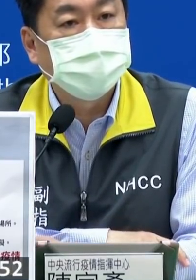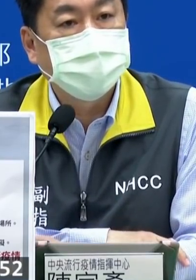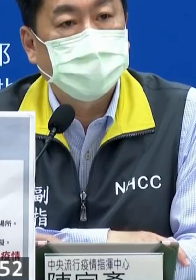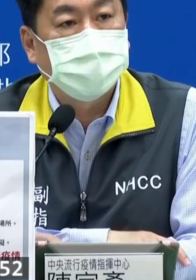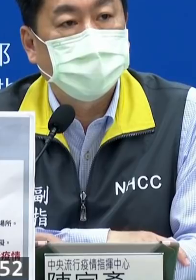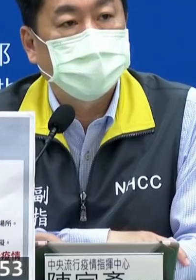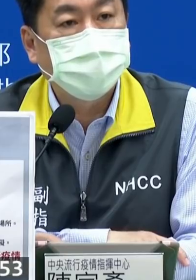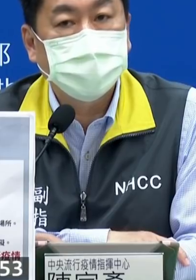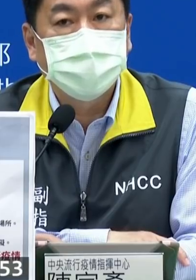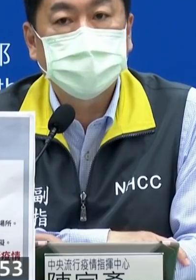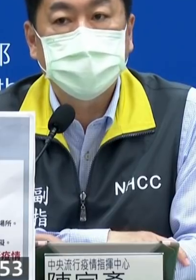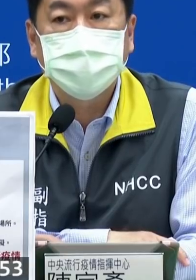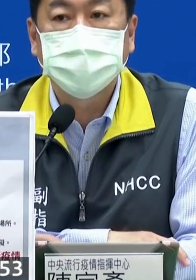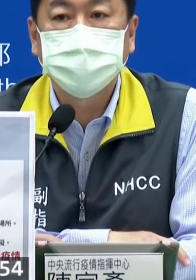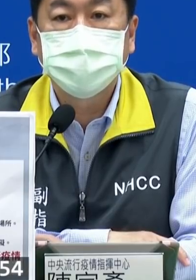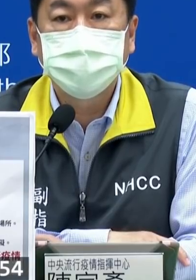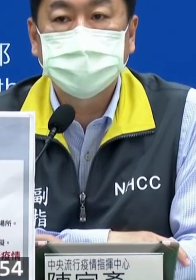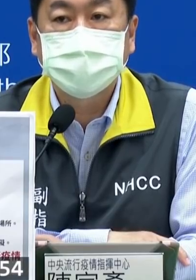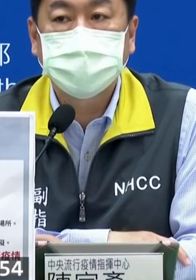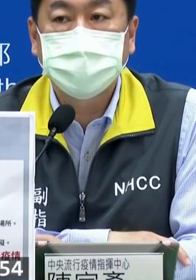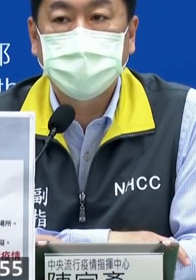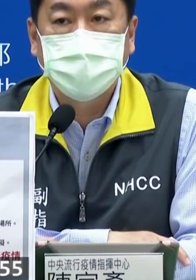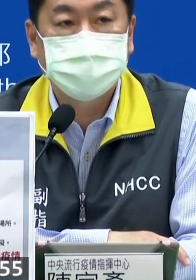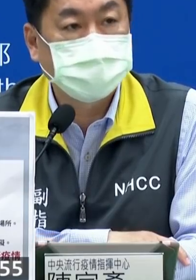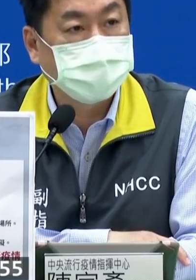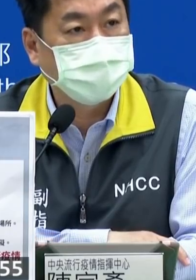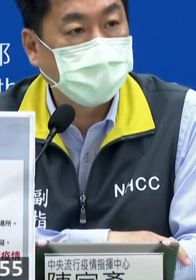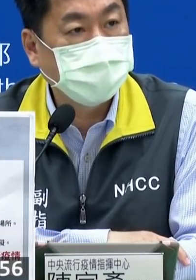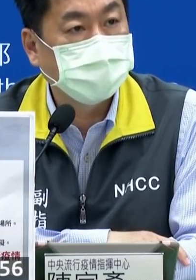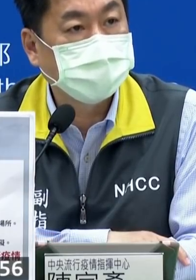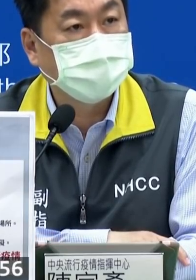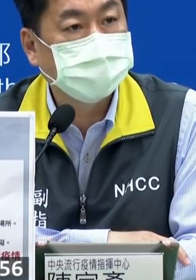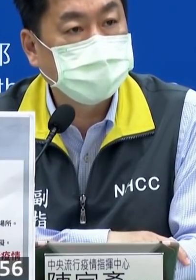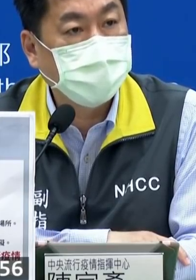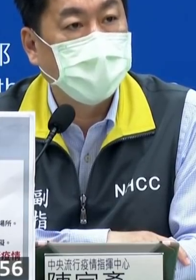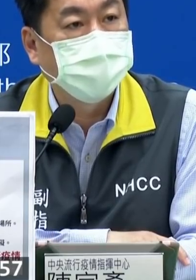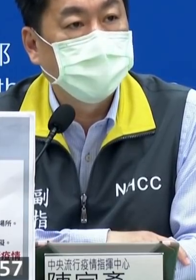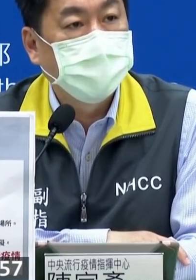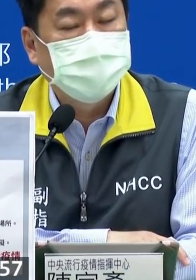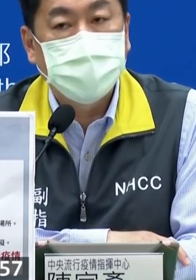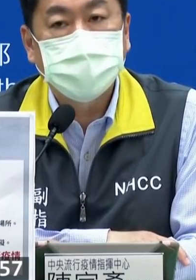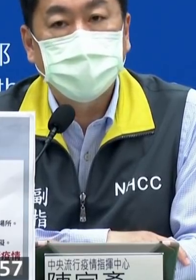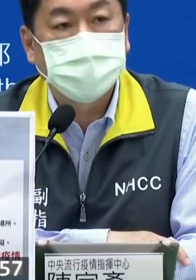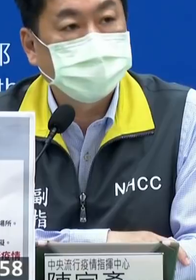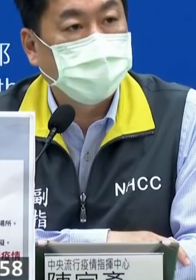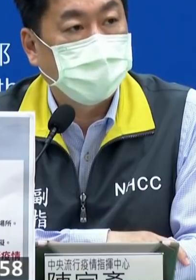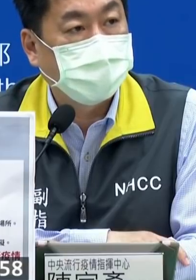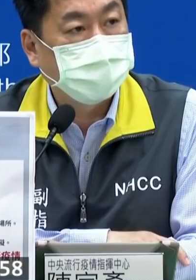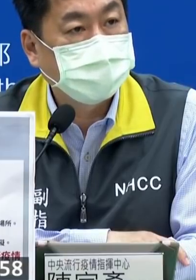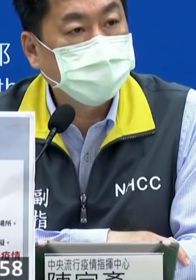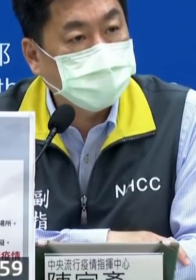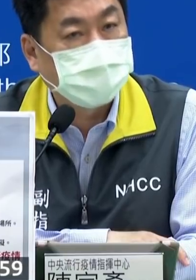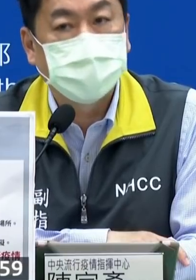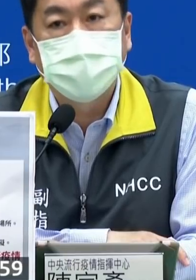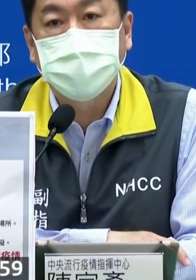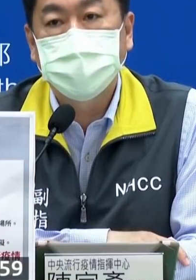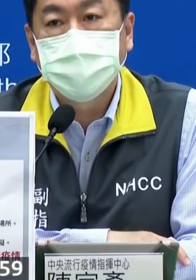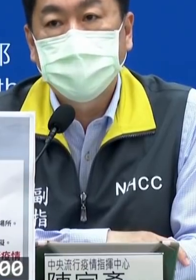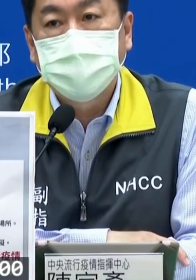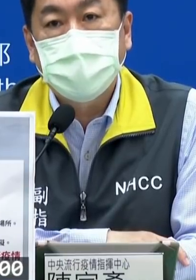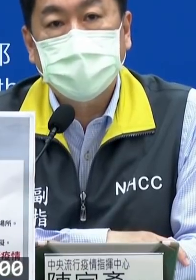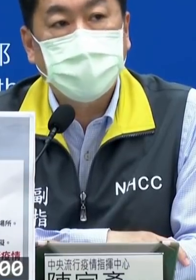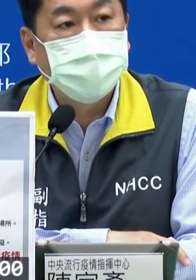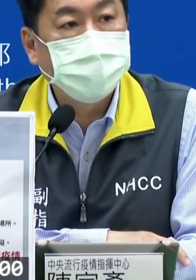直对于整个国军在这整个防疫的这个计划，他们都有清楚的严